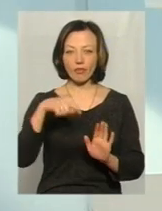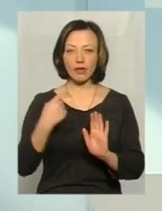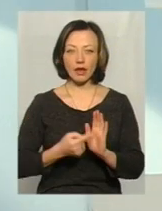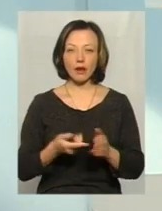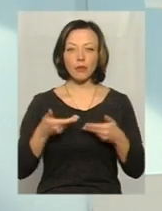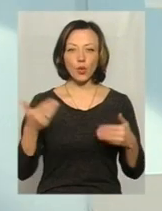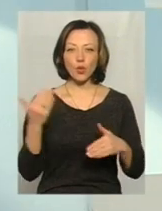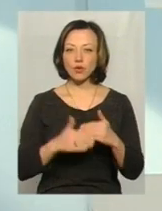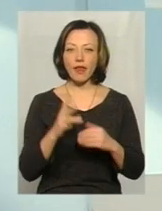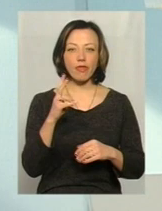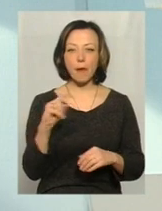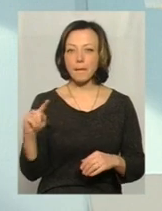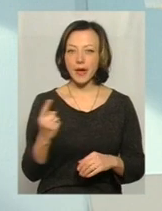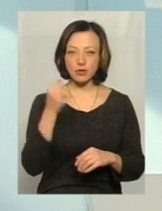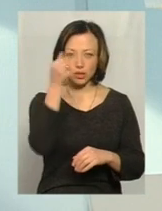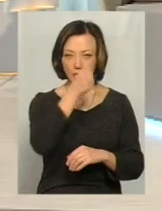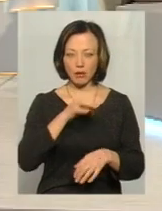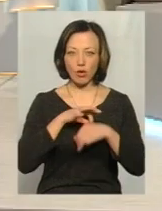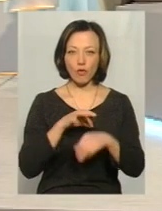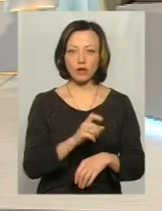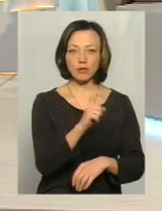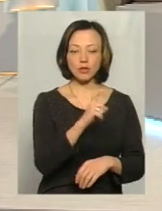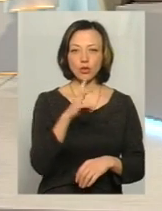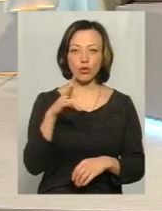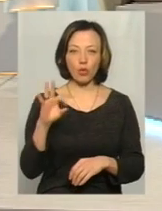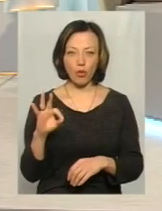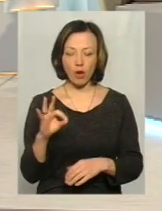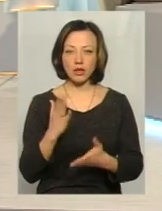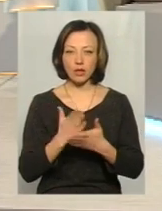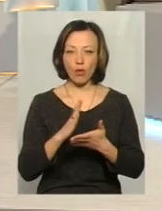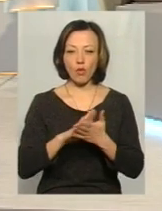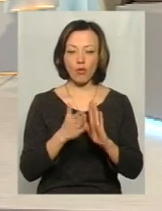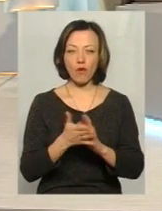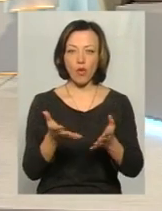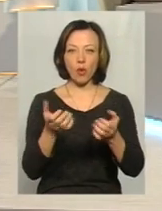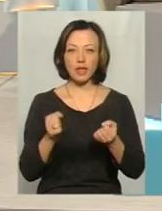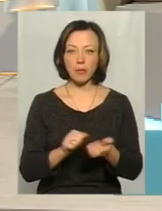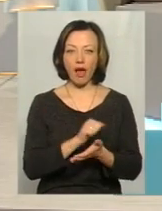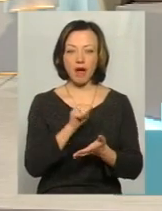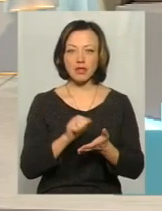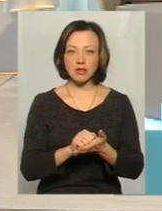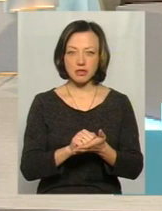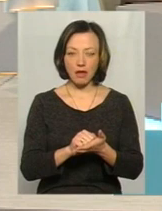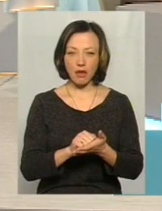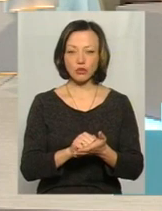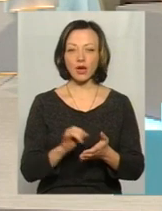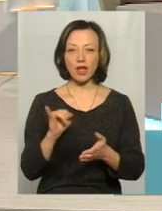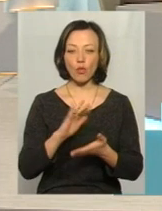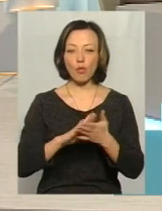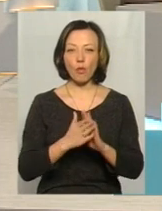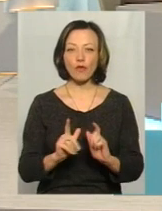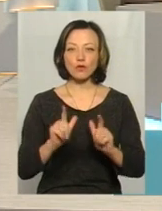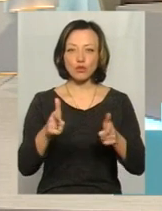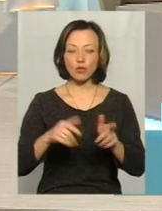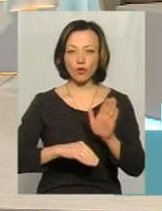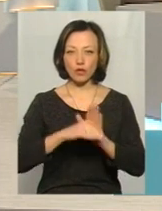не перший рік проводимо зовнішнє незалежне оцінювання, яке є і умовою отримання атестату, і умовою вступу до вищих